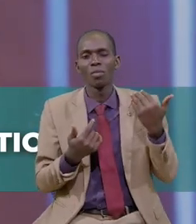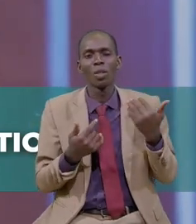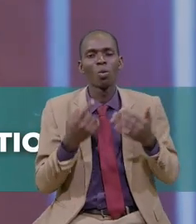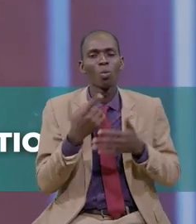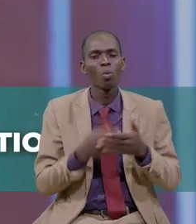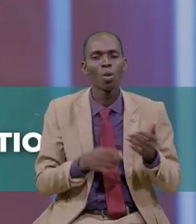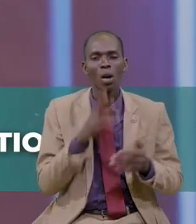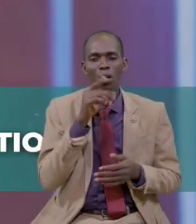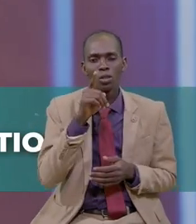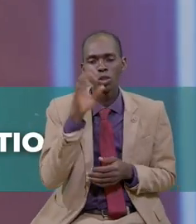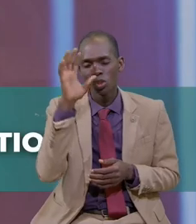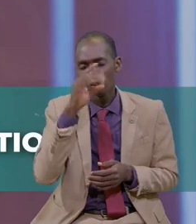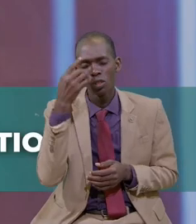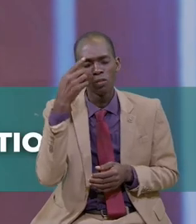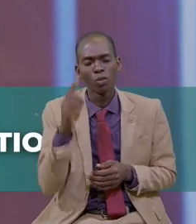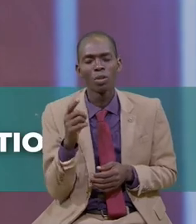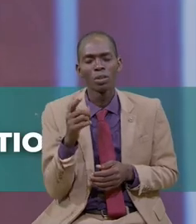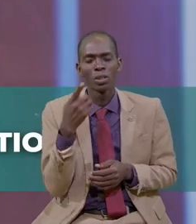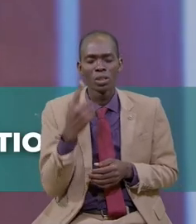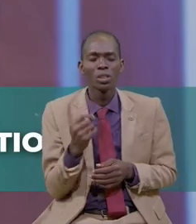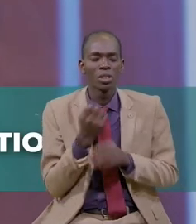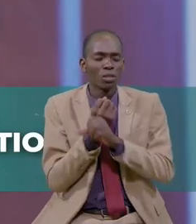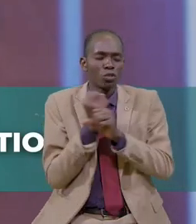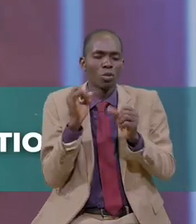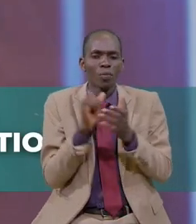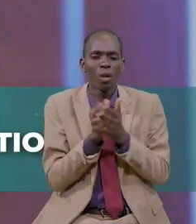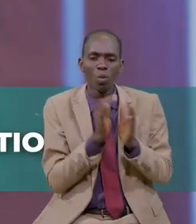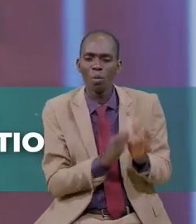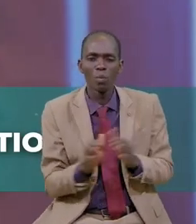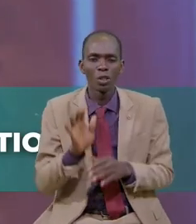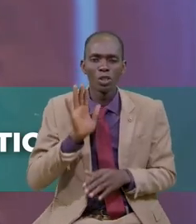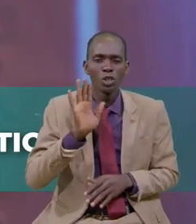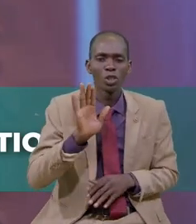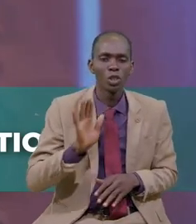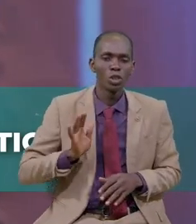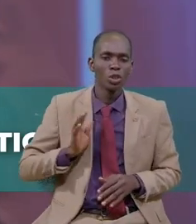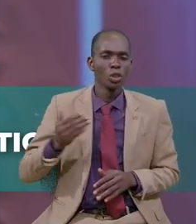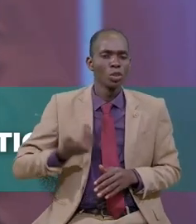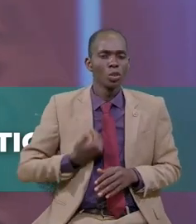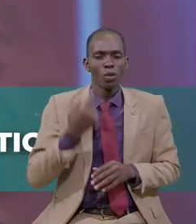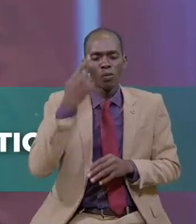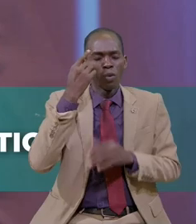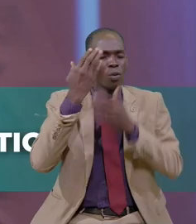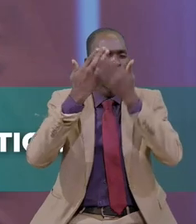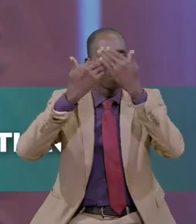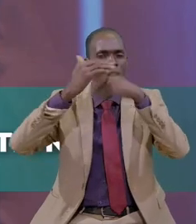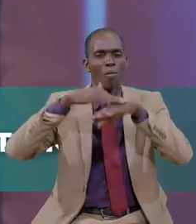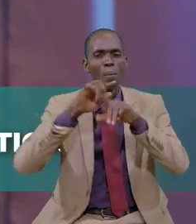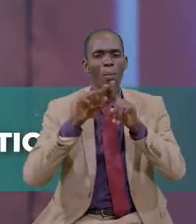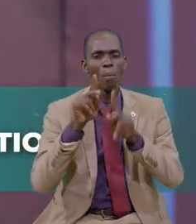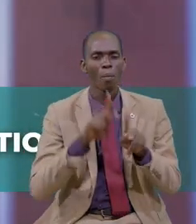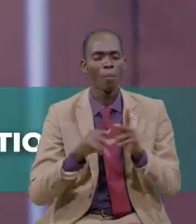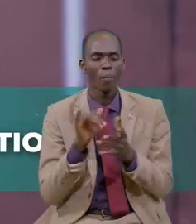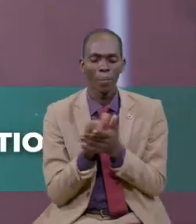Tu cherches le salut qui va préparer ton âme pour le ciel. Mais ceux qui rejettent ce